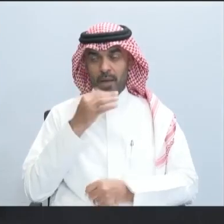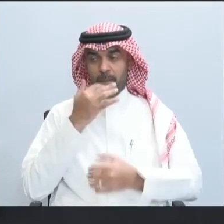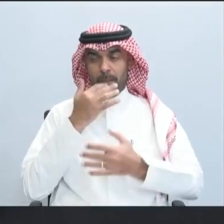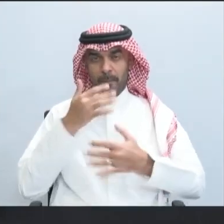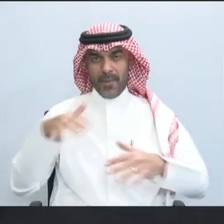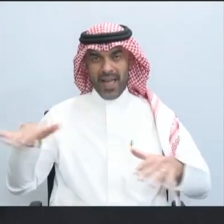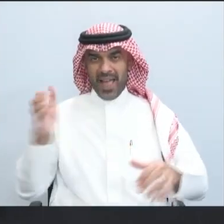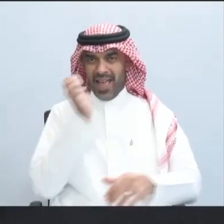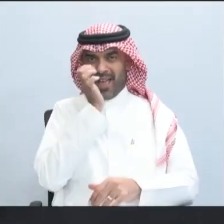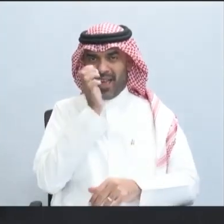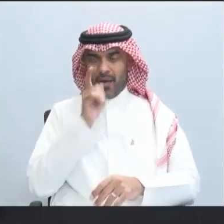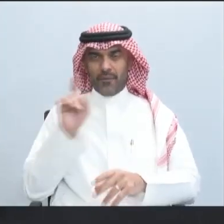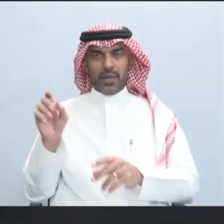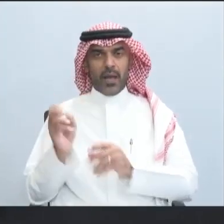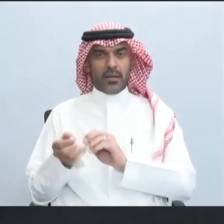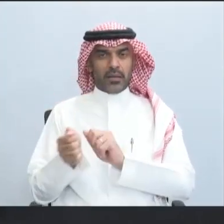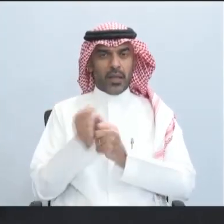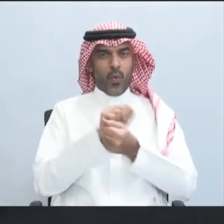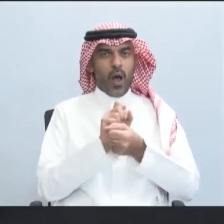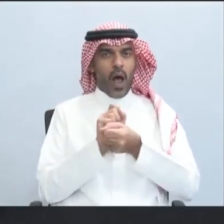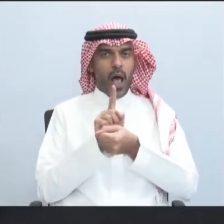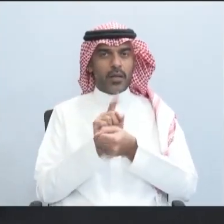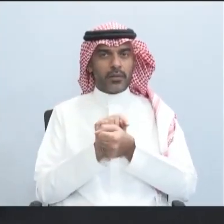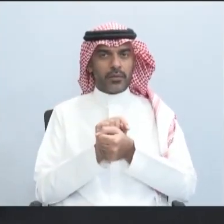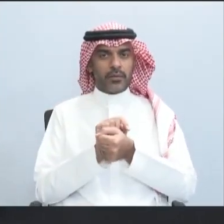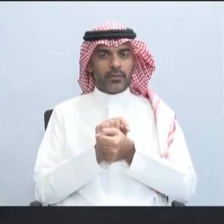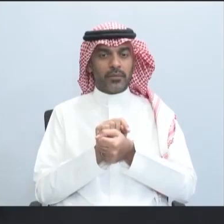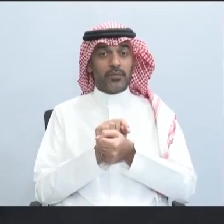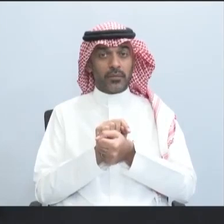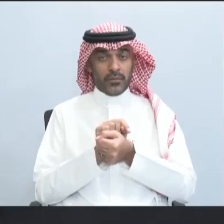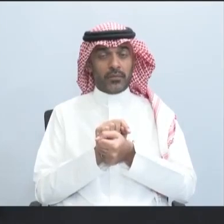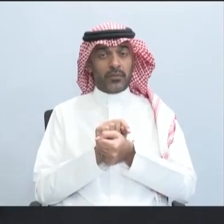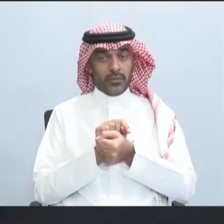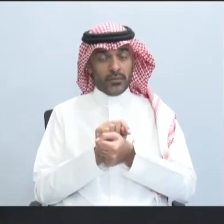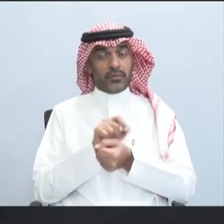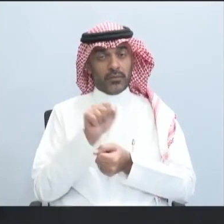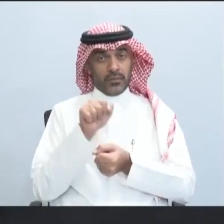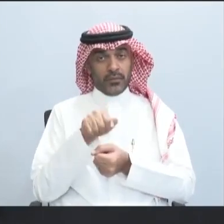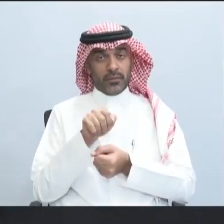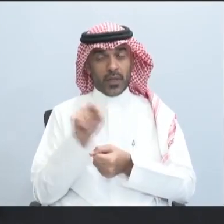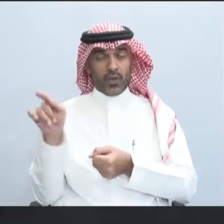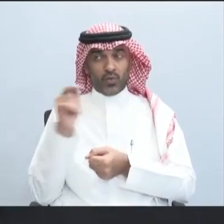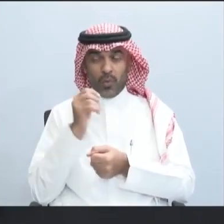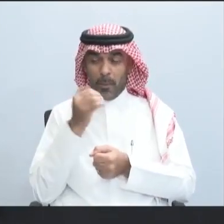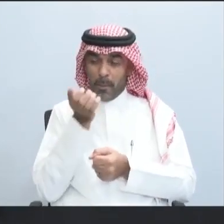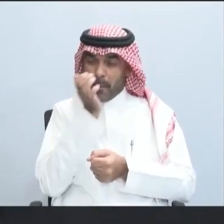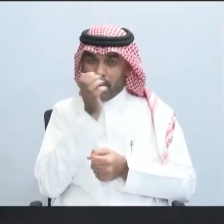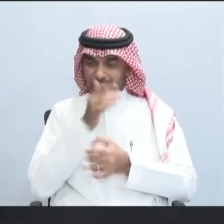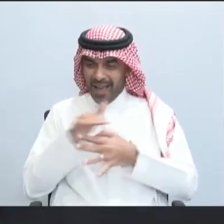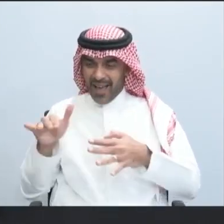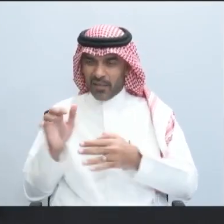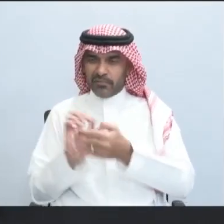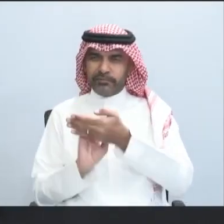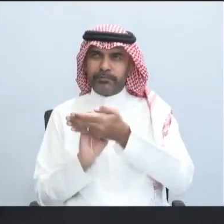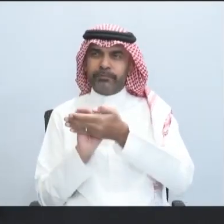ترى نعم حينما يتبخر في الهواء رائعون